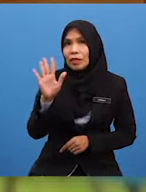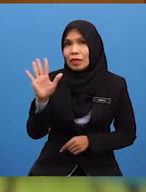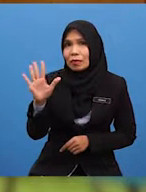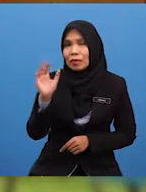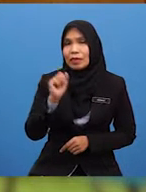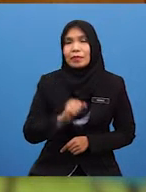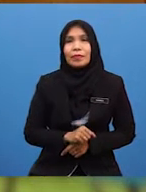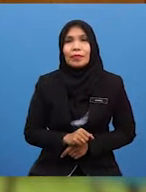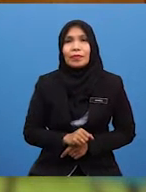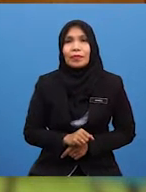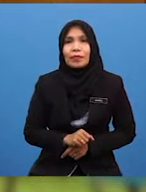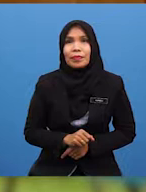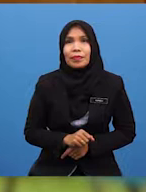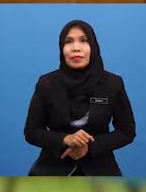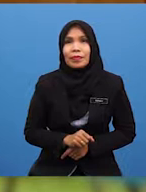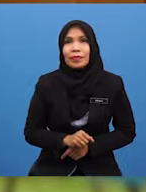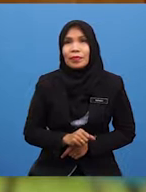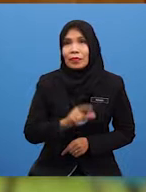J.245.